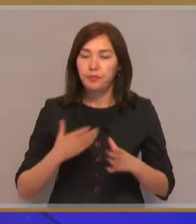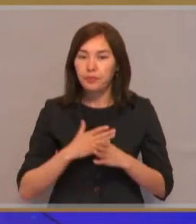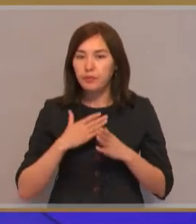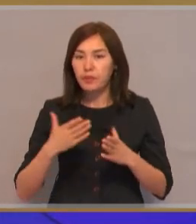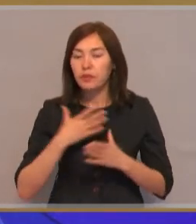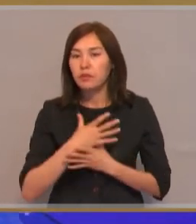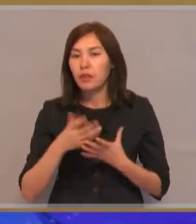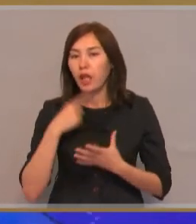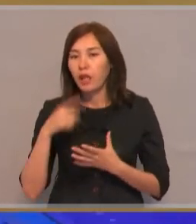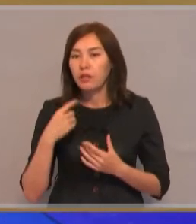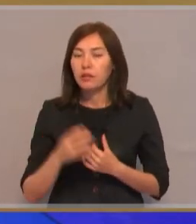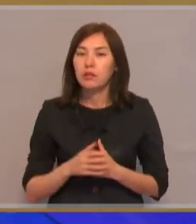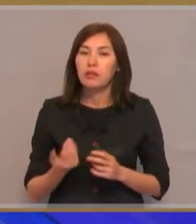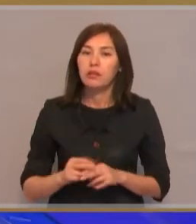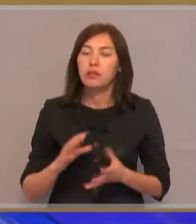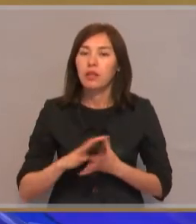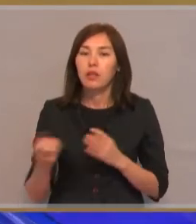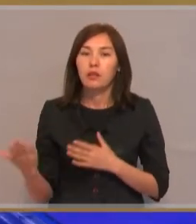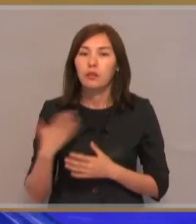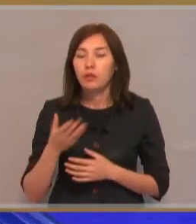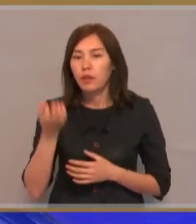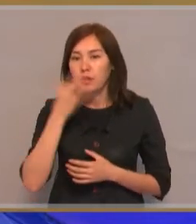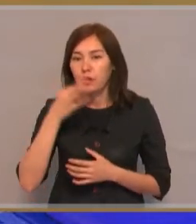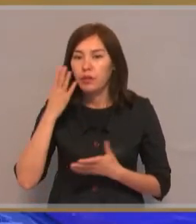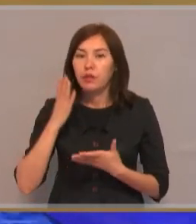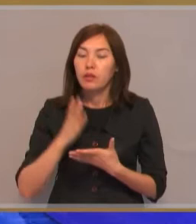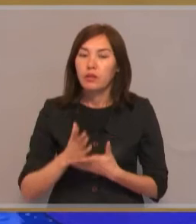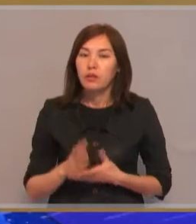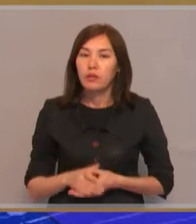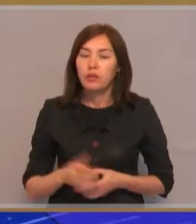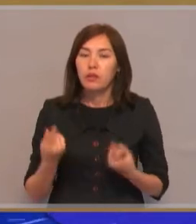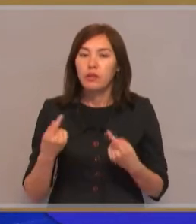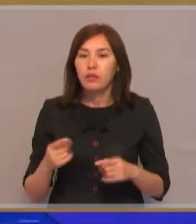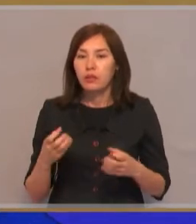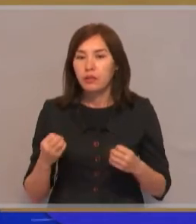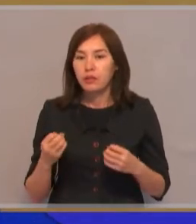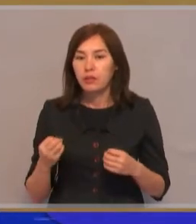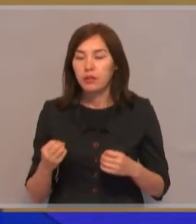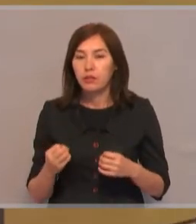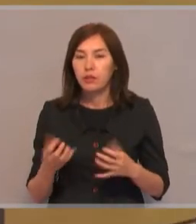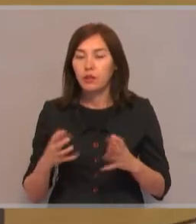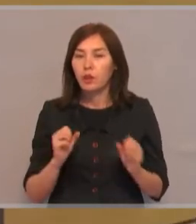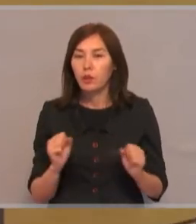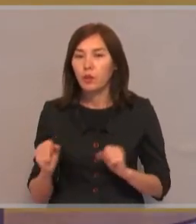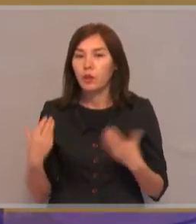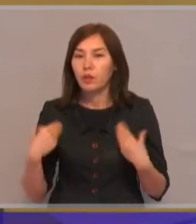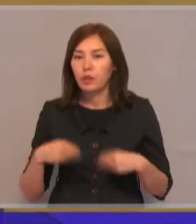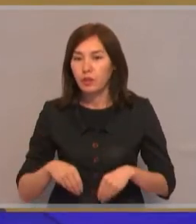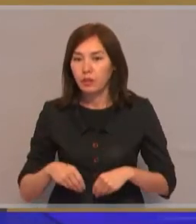спонсорский помощь деп айтады ғой. Вот солардан келіп жатқан дәрі-дәрмек бар болсын, одан бөлек қорғаныш